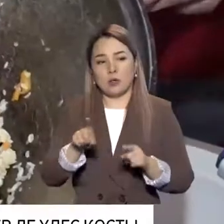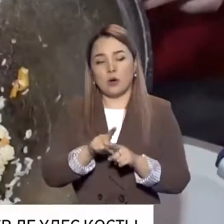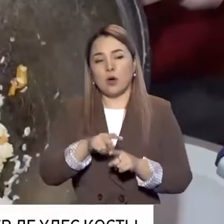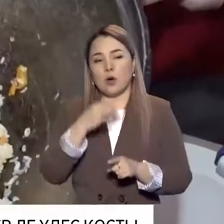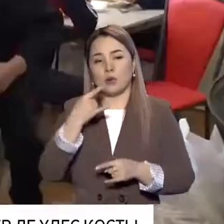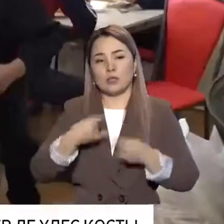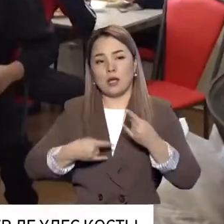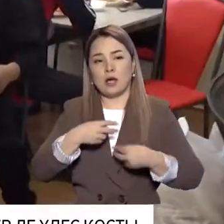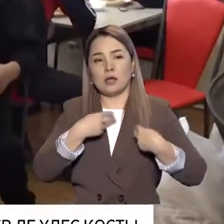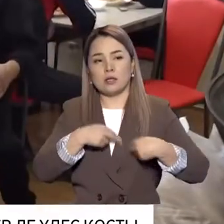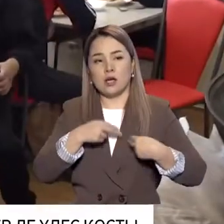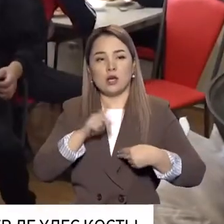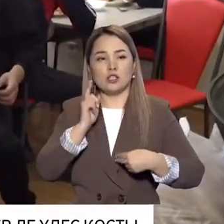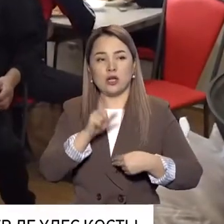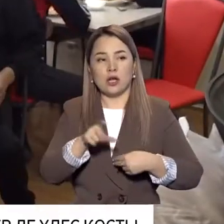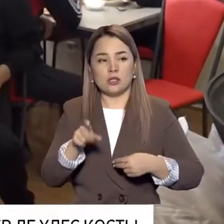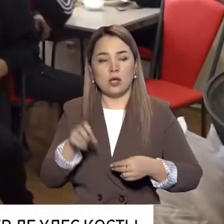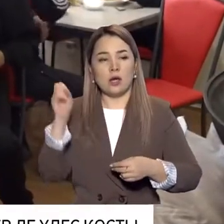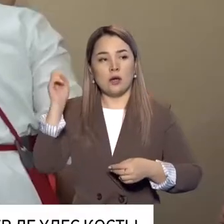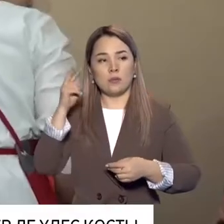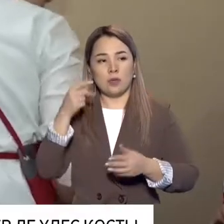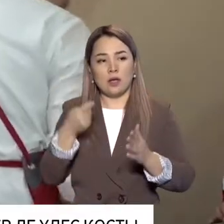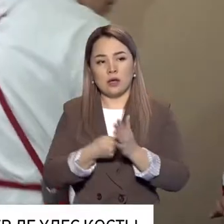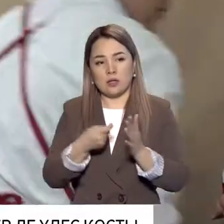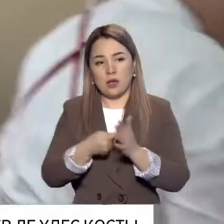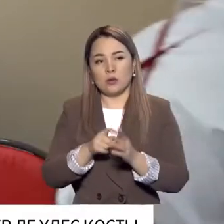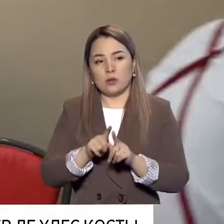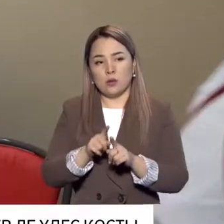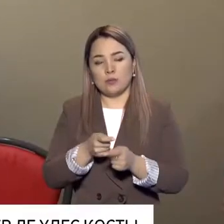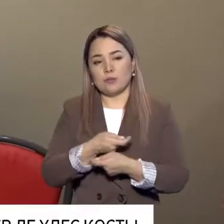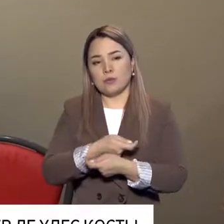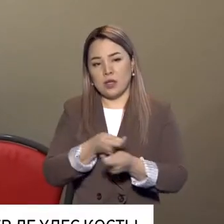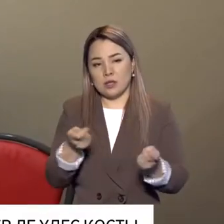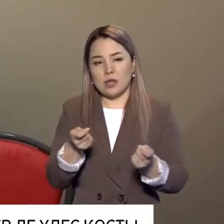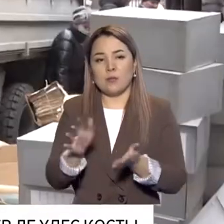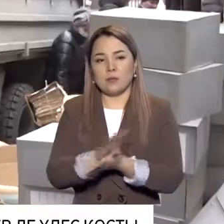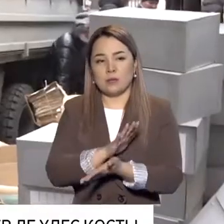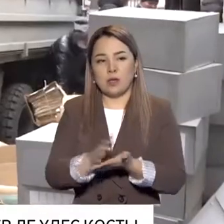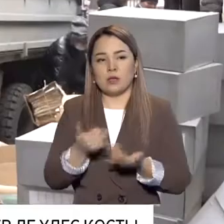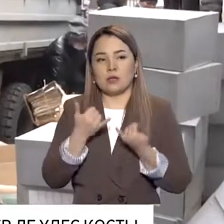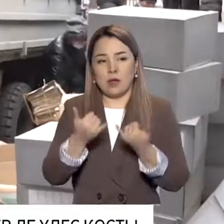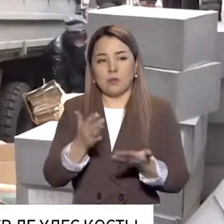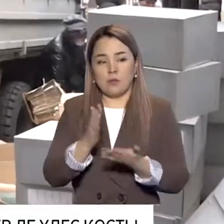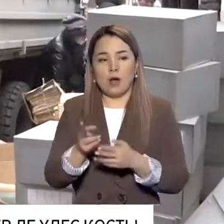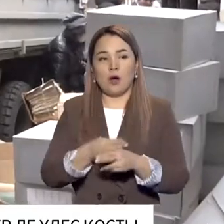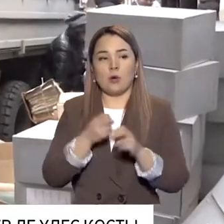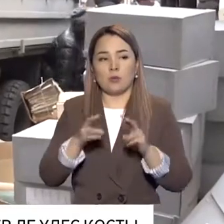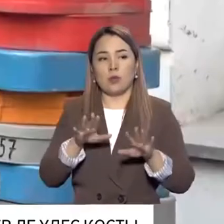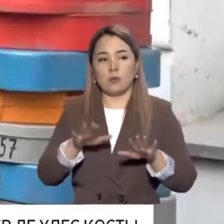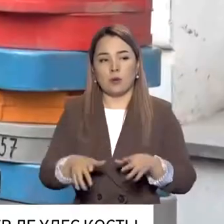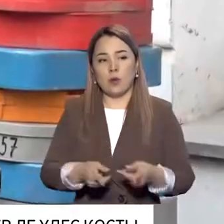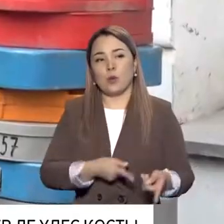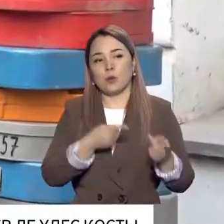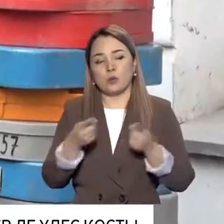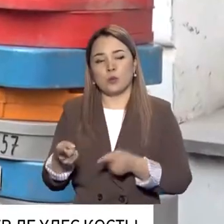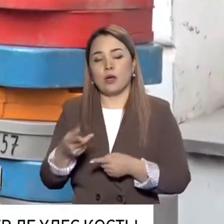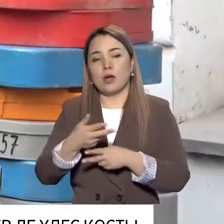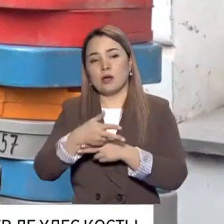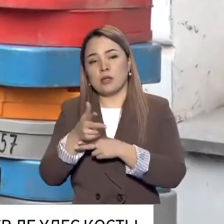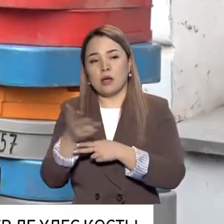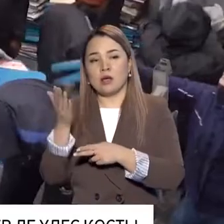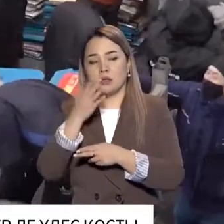арнада еңбек етіп жатқан еріктілерге түскі ас әзірлеп, қолдарынан келгенше демеу болды. Ал қауіпсіз аймаққа көшірілген бейне